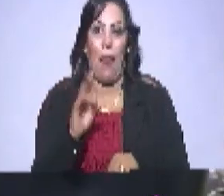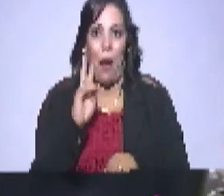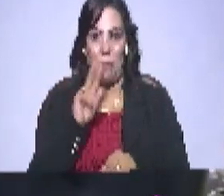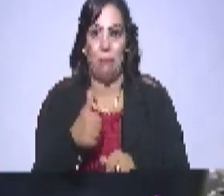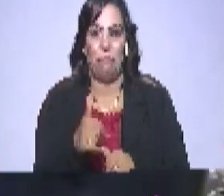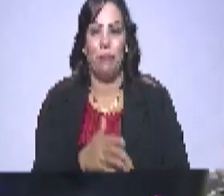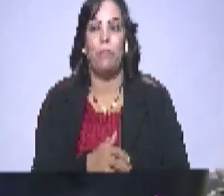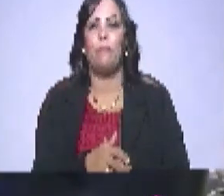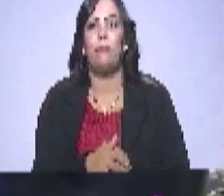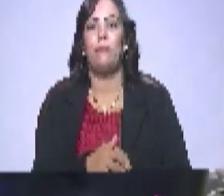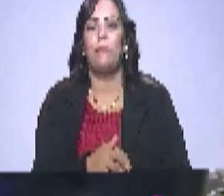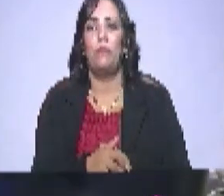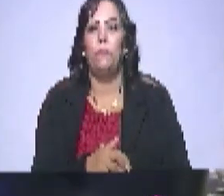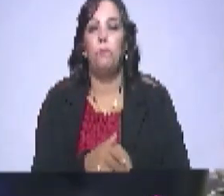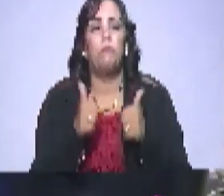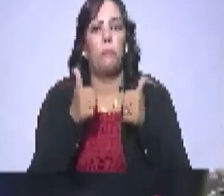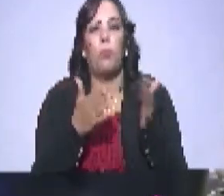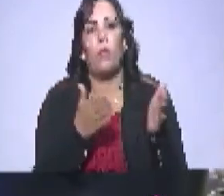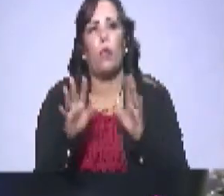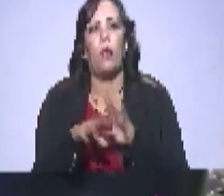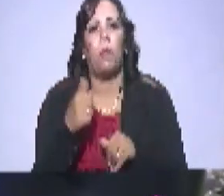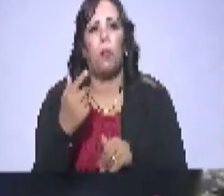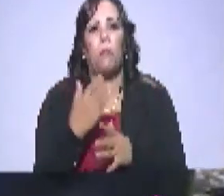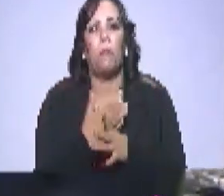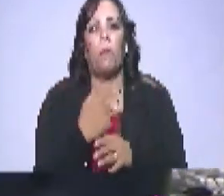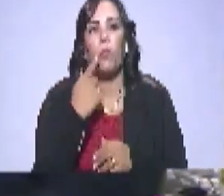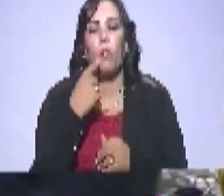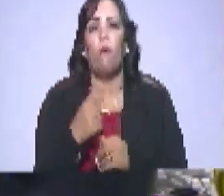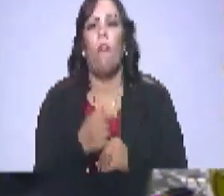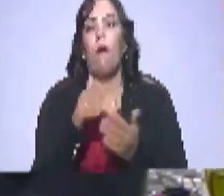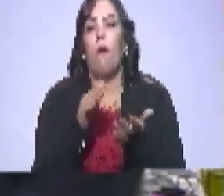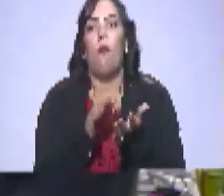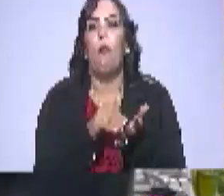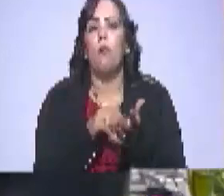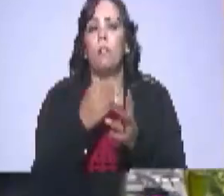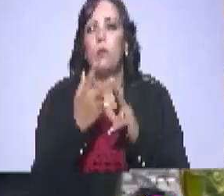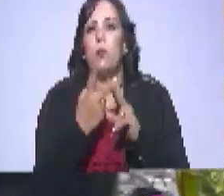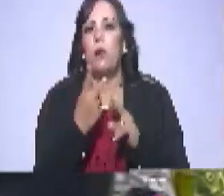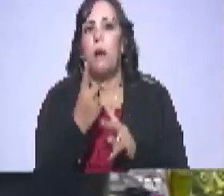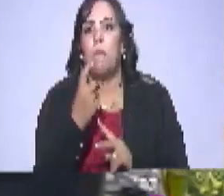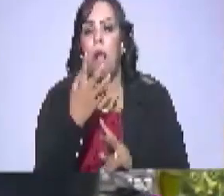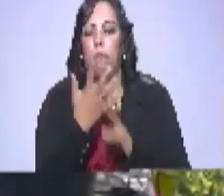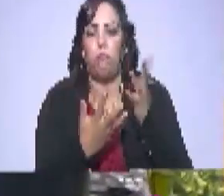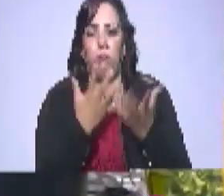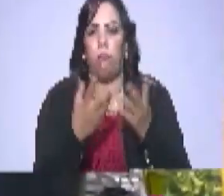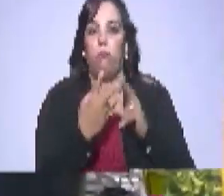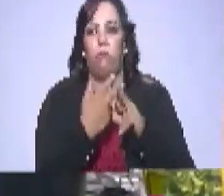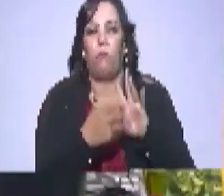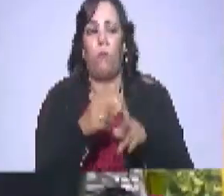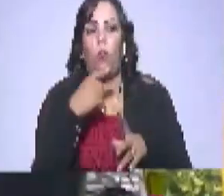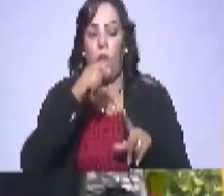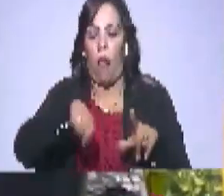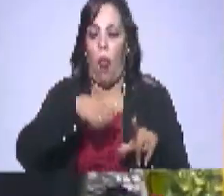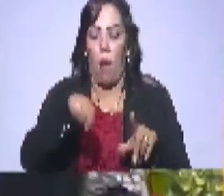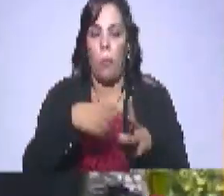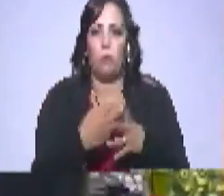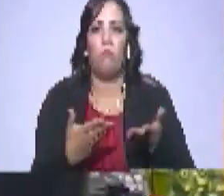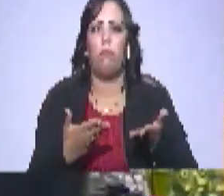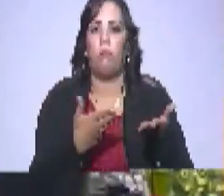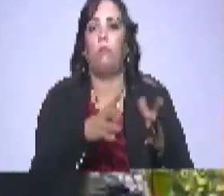معروض. خلاص، يبقى احنا كده الرز بس يغلي كده غلوه ونقلبه عشان ناخده نحطه في